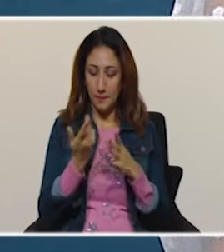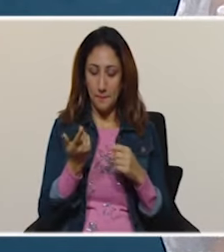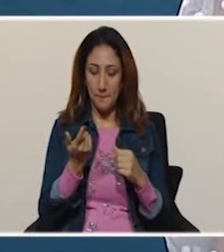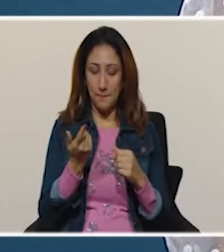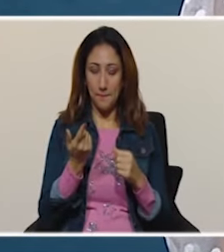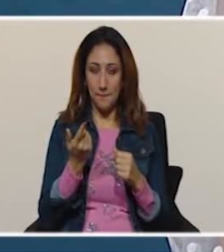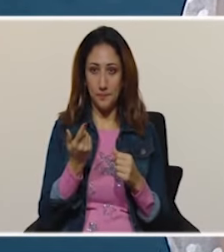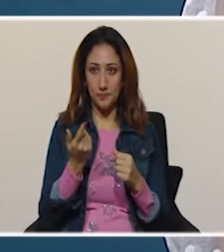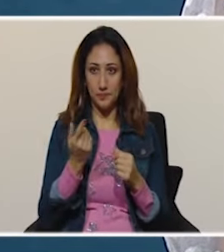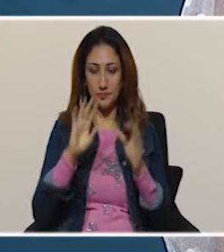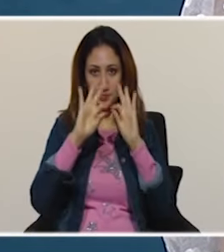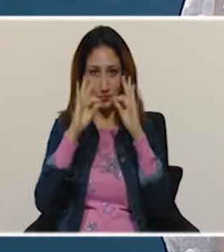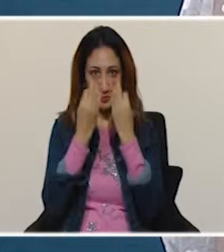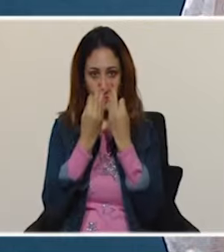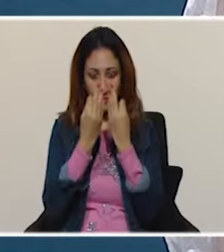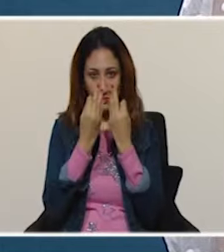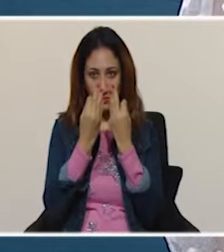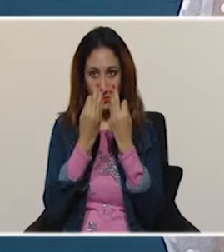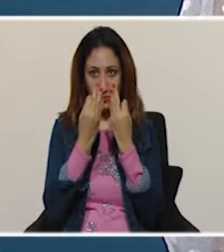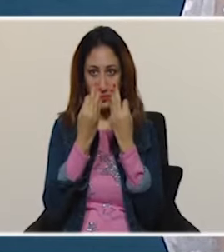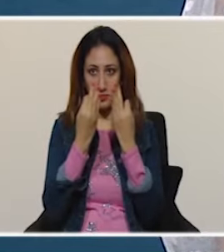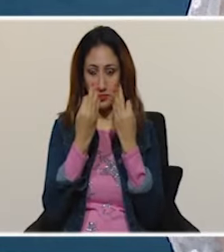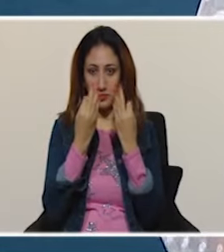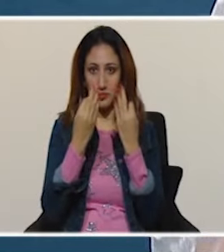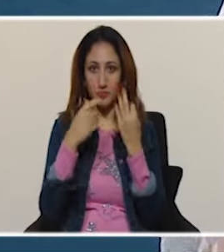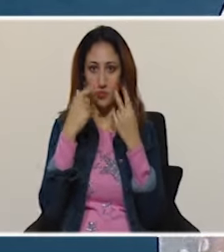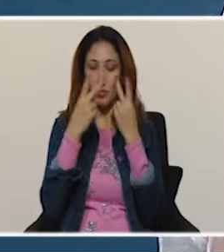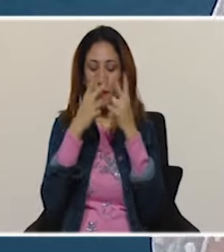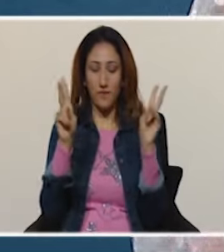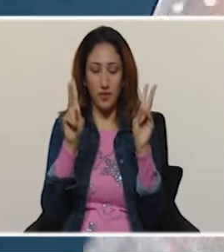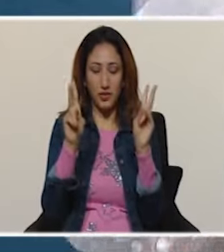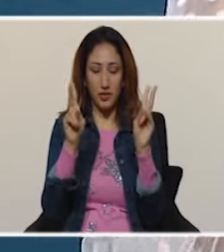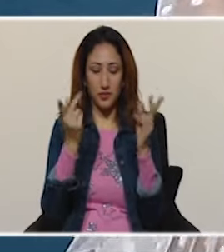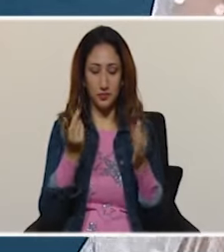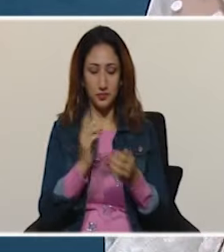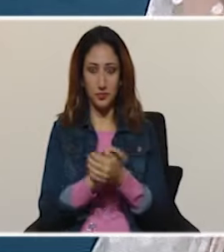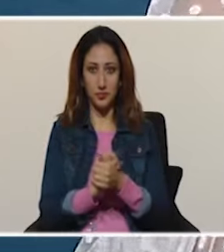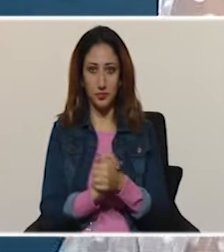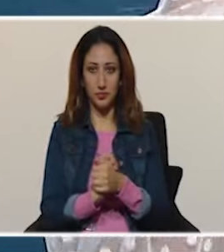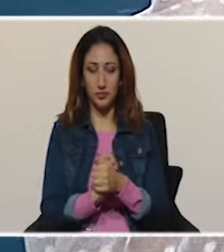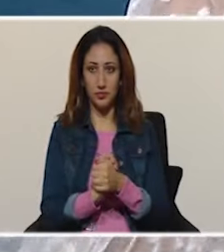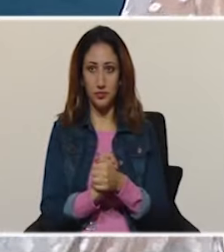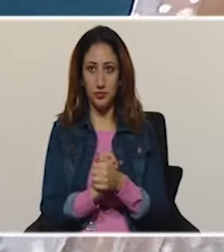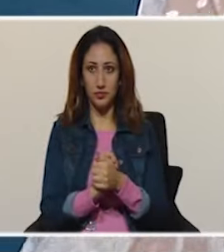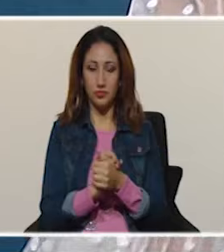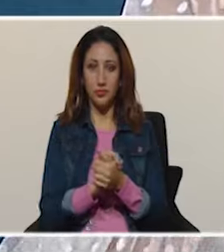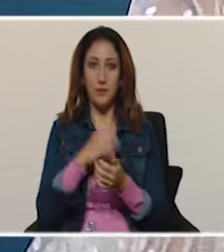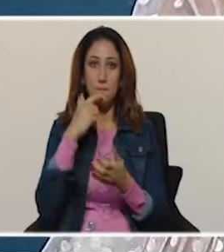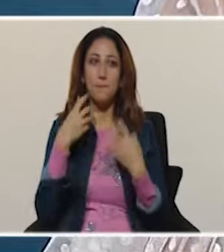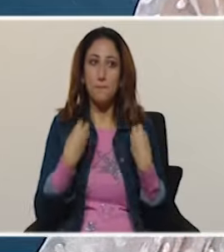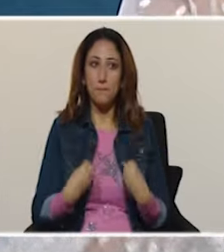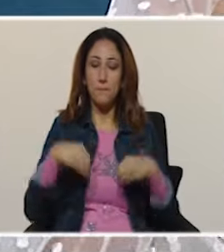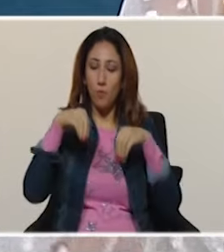عيله منفتحه وفيري اوبن يوروبيان بيبل، بتاثر فيها اكيد. لا لا لا اخدم الاثنين، بروده وهدوء